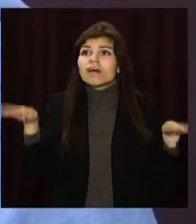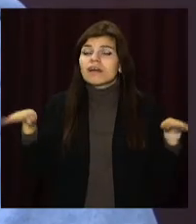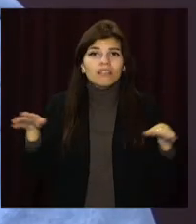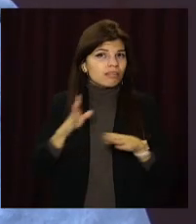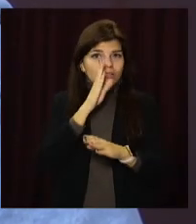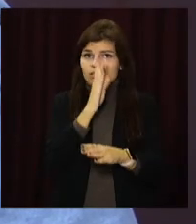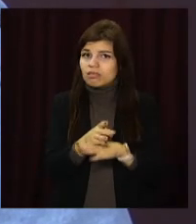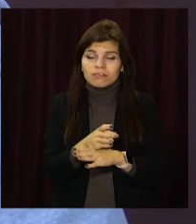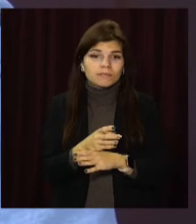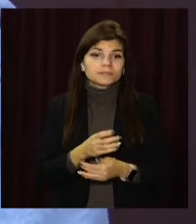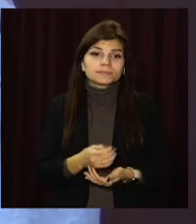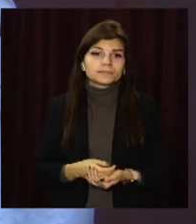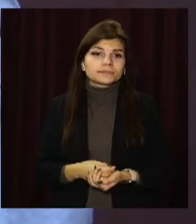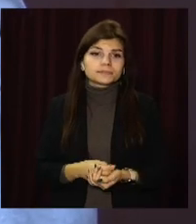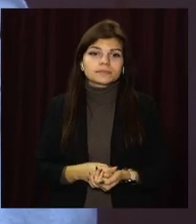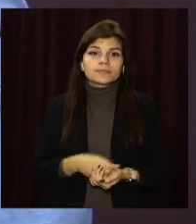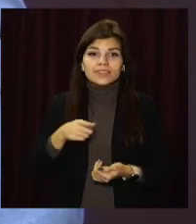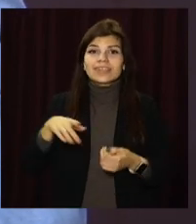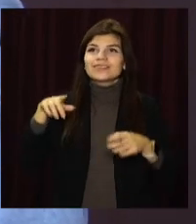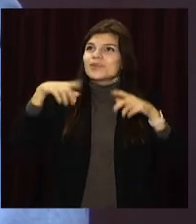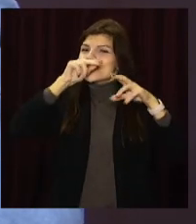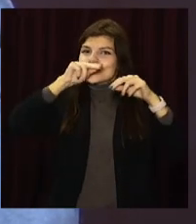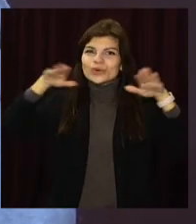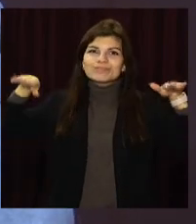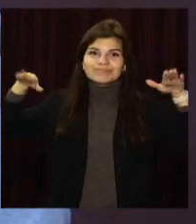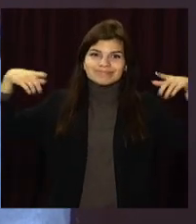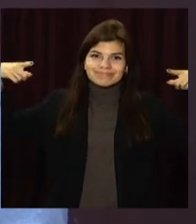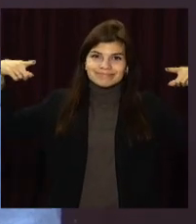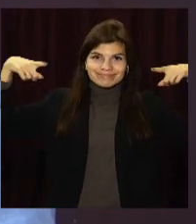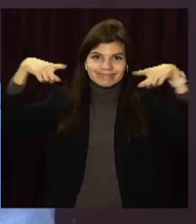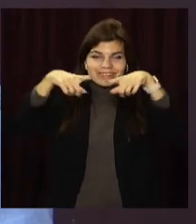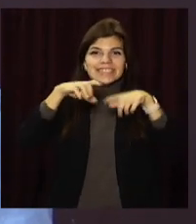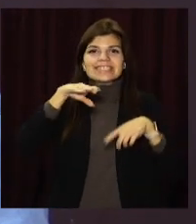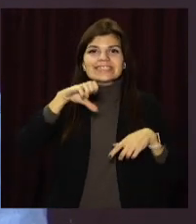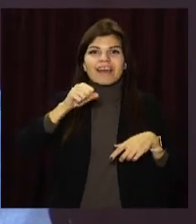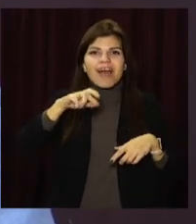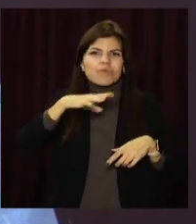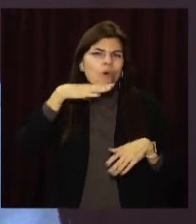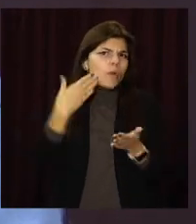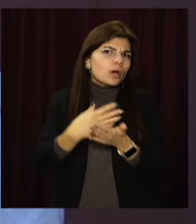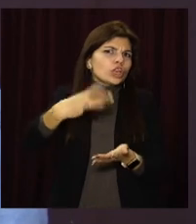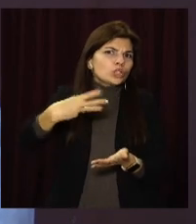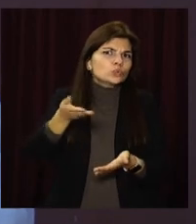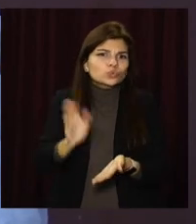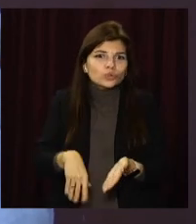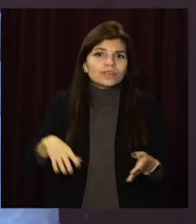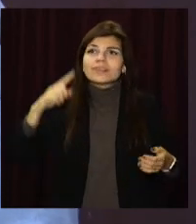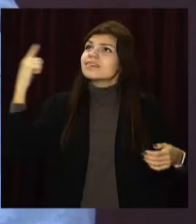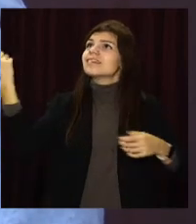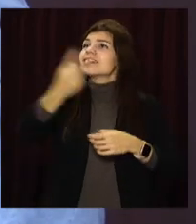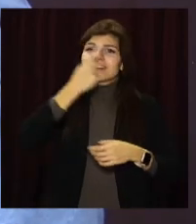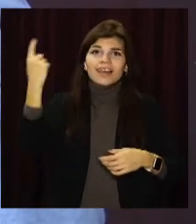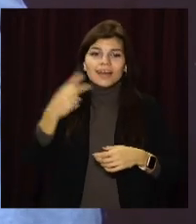Перед тим, як улітати, стая прилетіла села до нас, там багато було, штук 30. І кружляли над